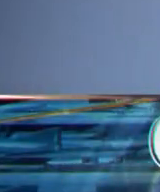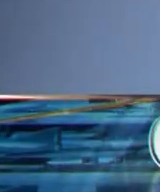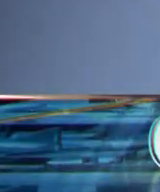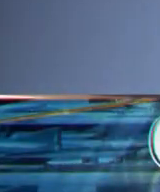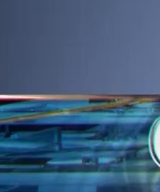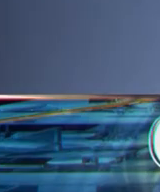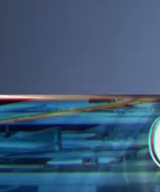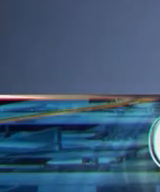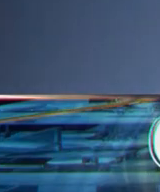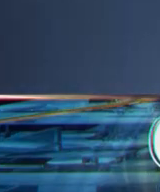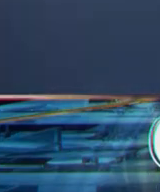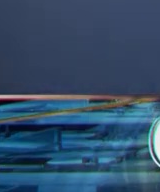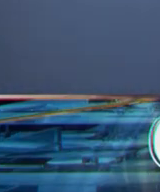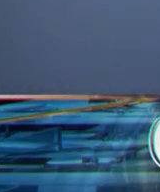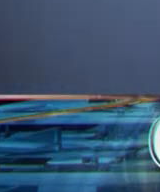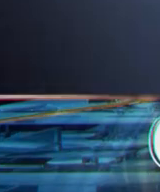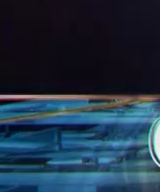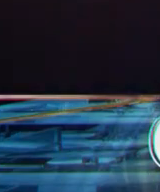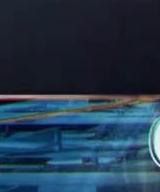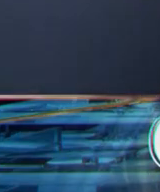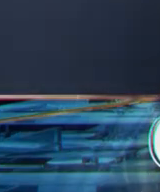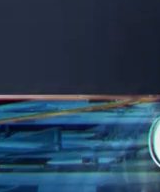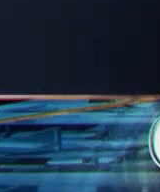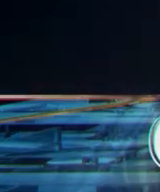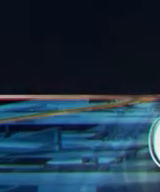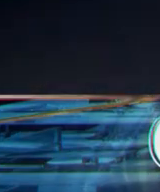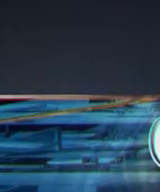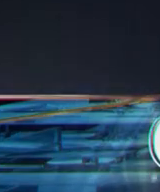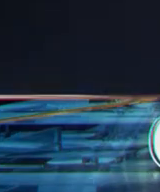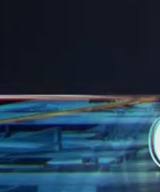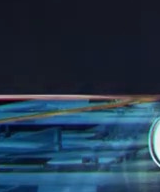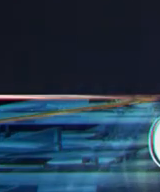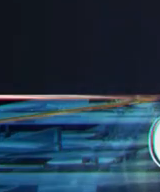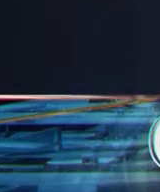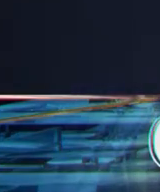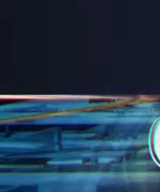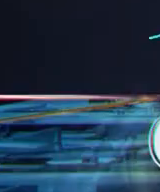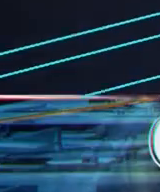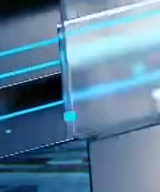Ребенок на трассе. Малыша, одиноко блуждающего по трассе, нашел житель Жамбылского района.